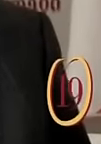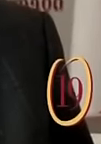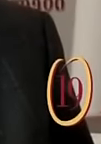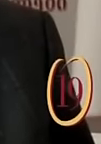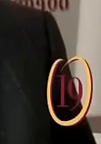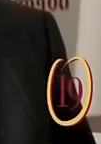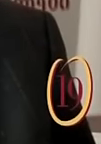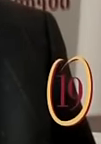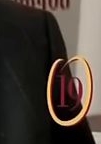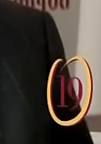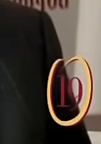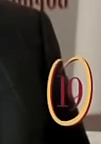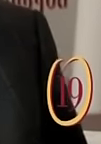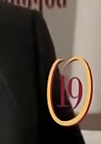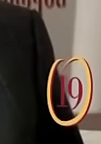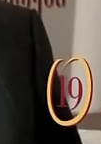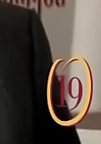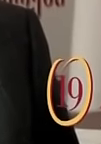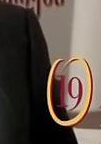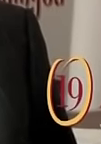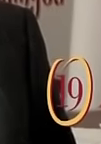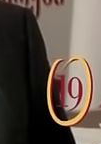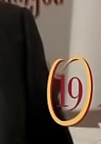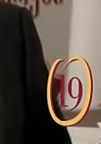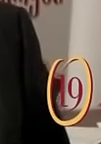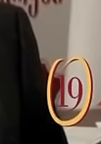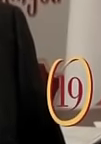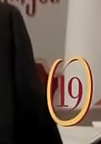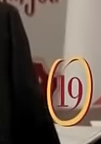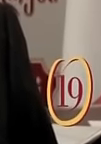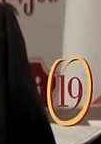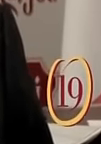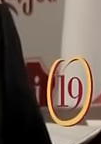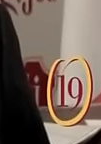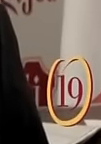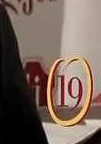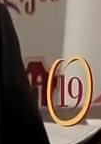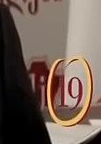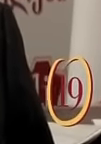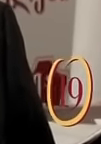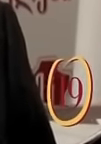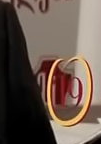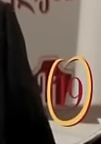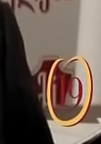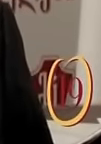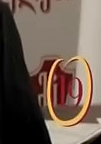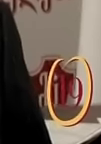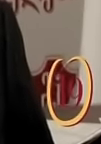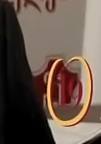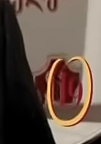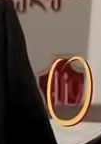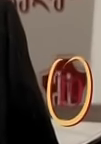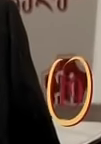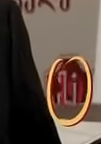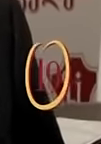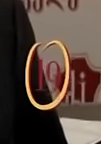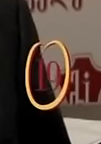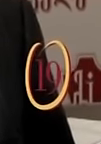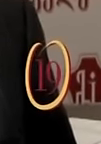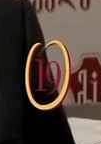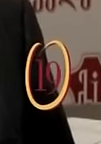სხვისი მითითებით ვერ მივახსენებთ დასახულ მიზანს, ღირსეულ, სასურველ, გამთლიანებულ საქართველოს. ჩვენი